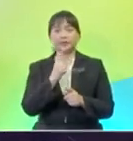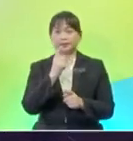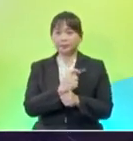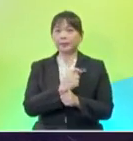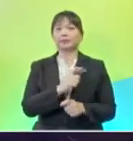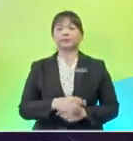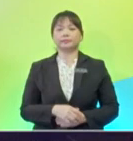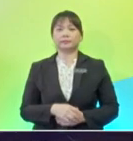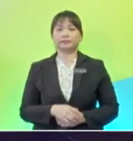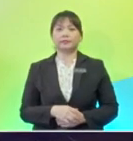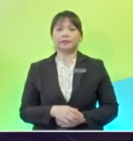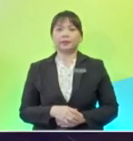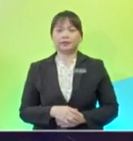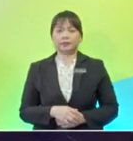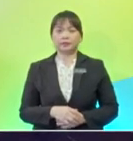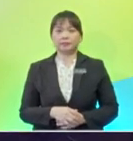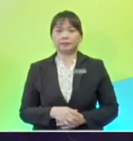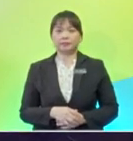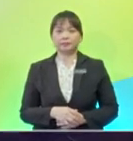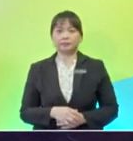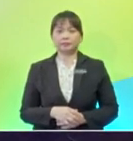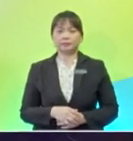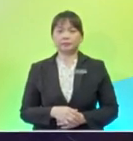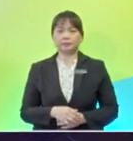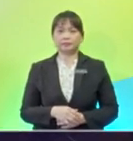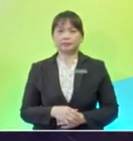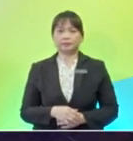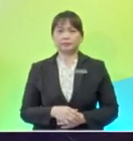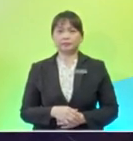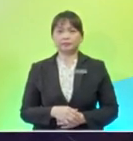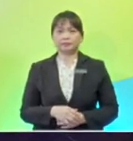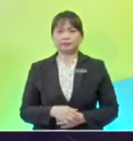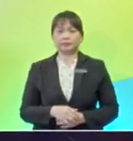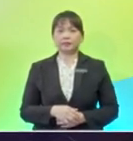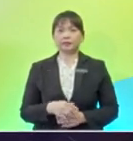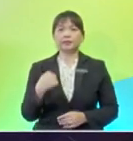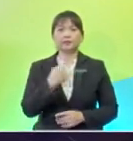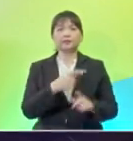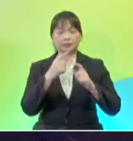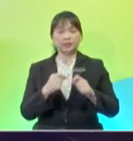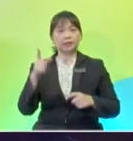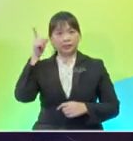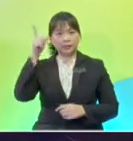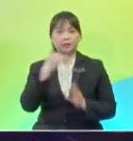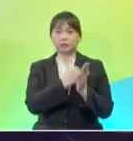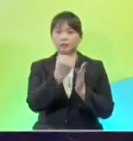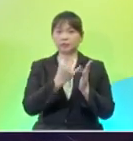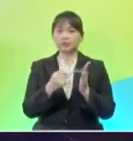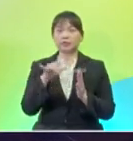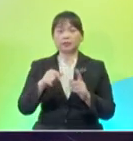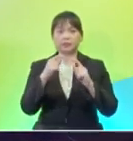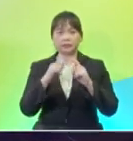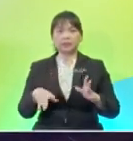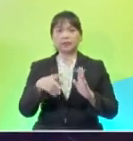pastinya lagi tempat berbanding saya oke jago jadi kita sudah melihat lukisan yang telah